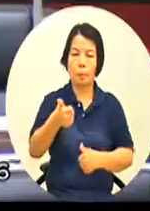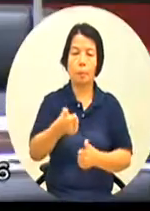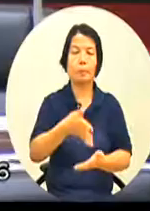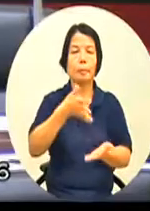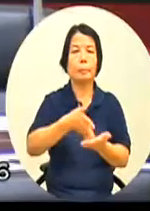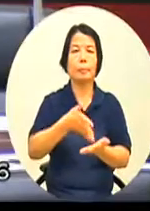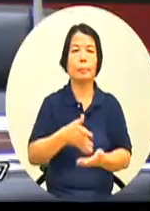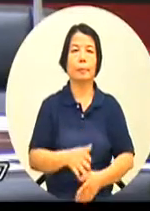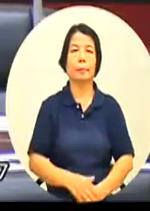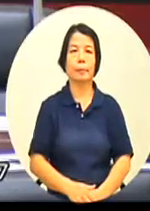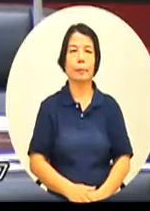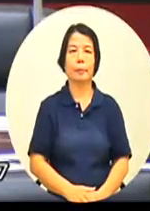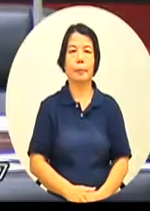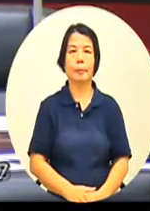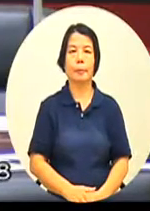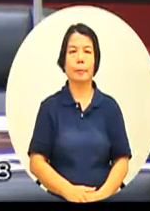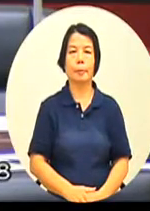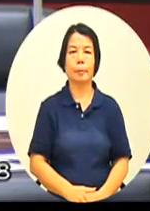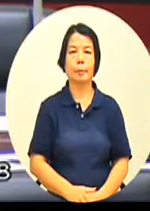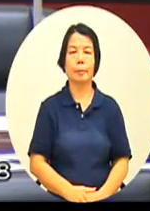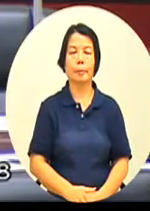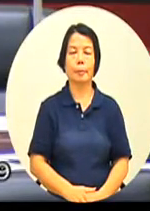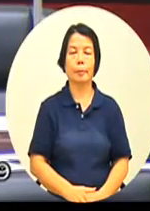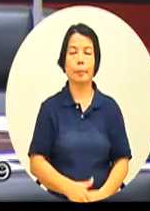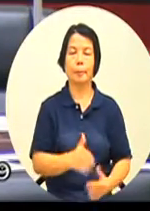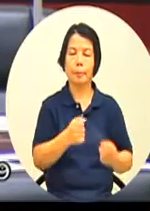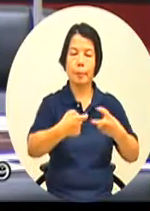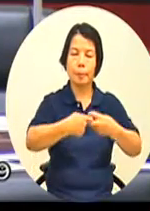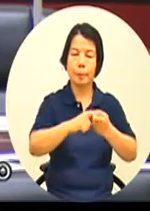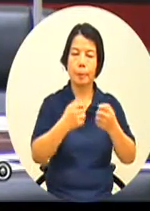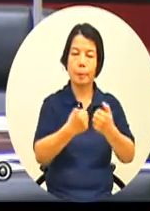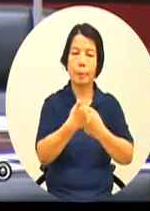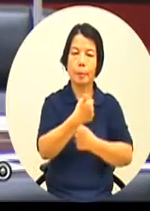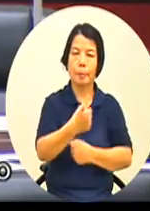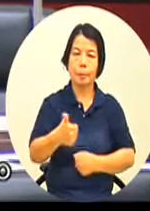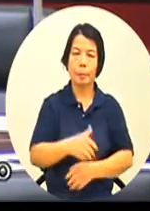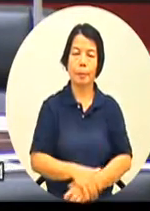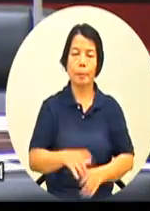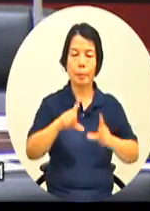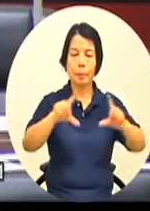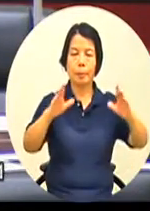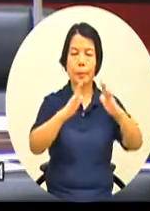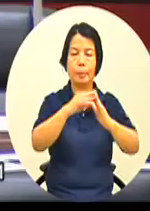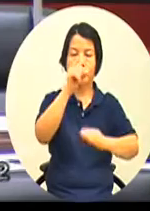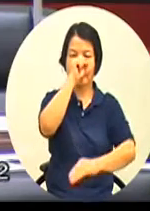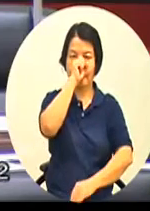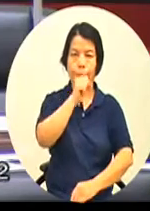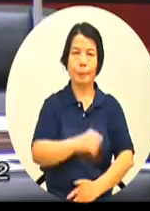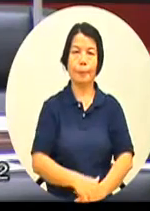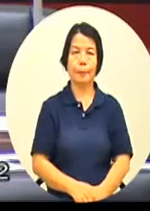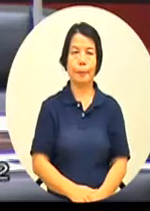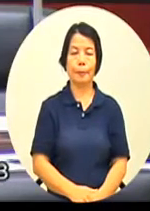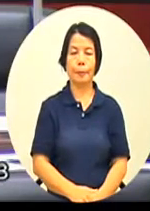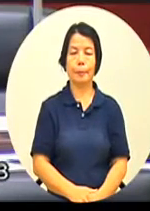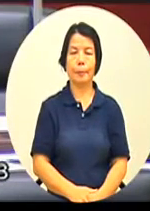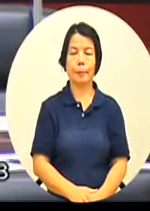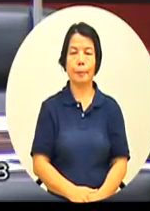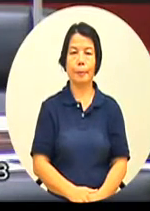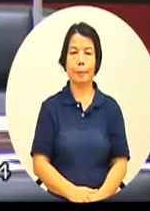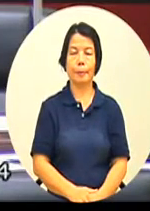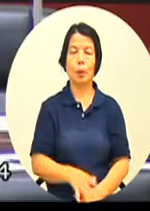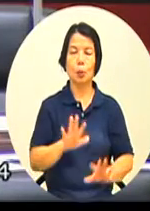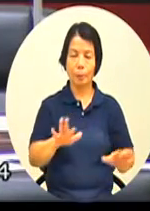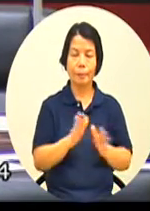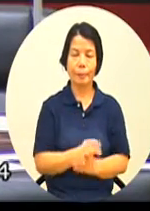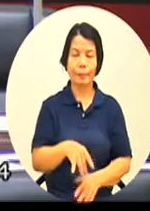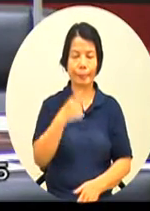谢谢。 好，感谢李博义议员，各位大家好。先来个脑筋急